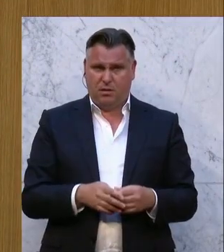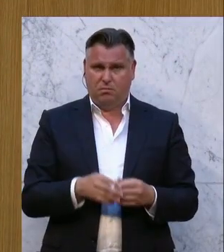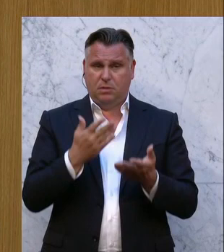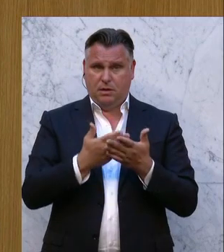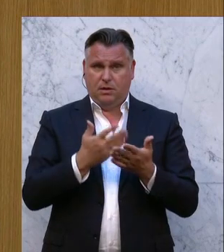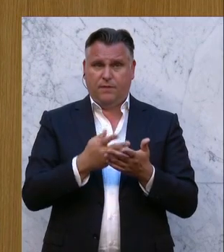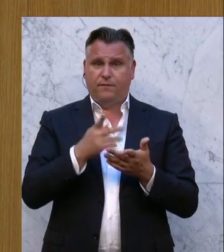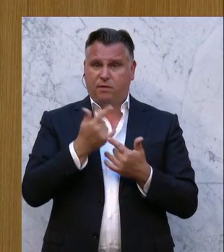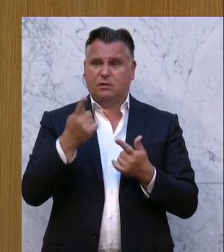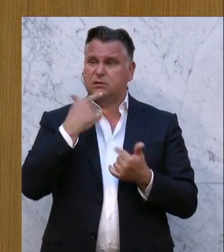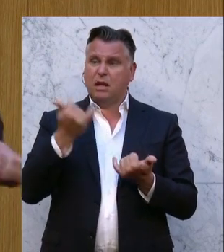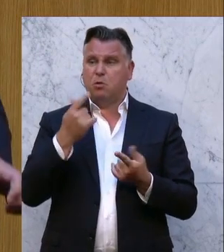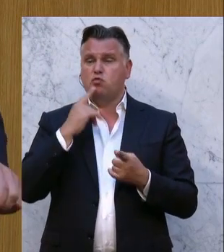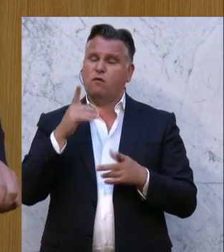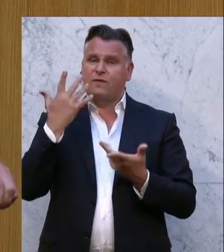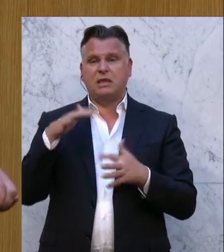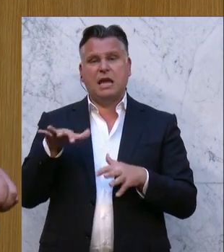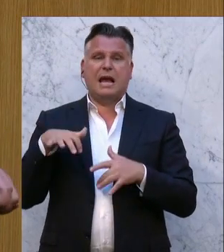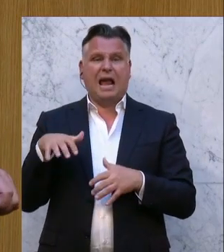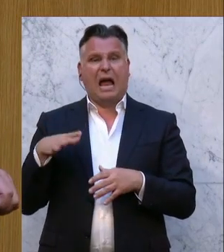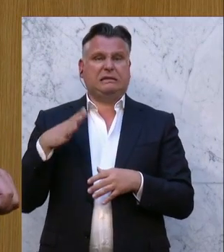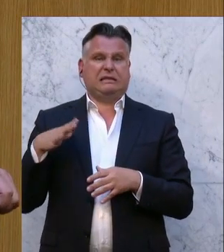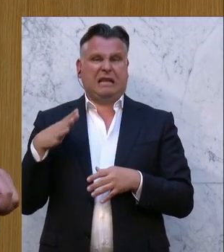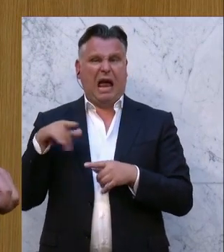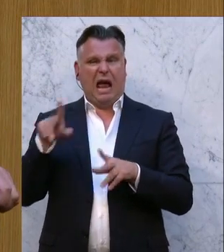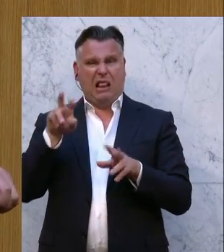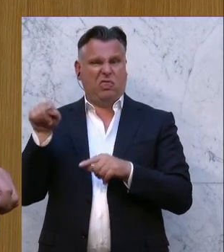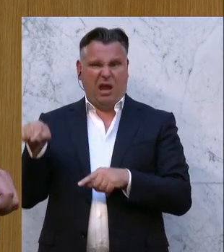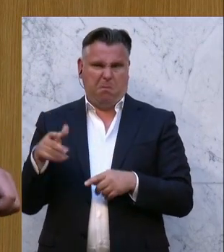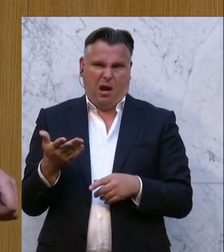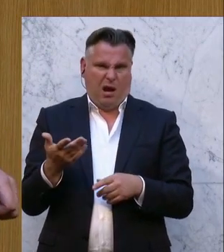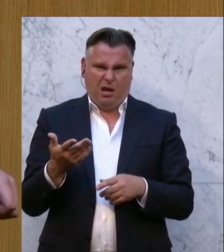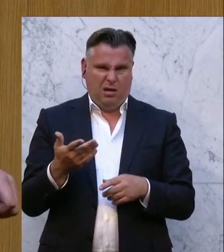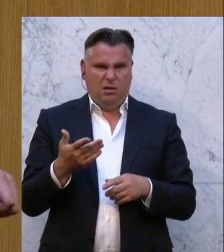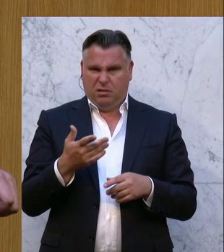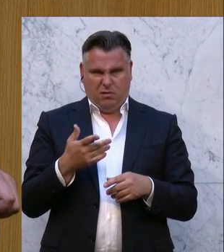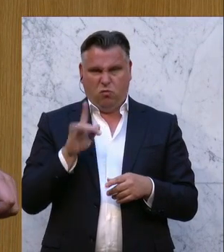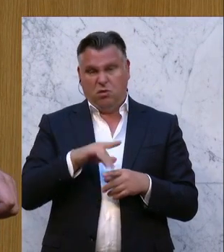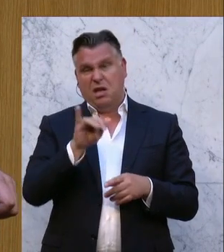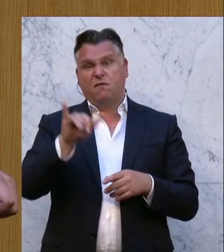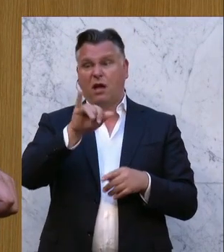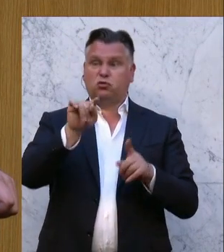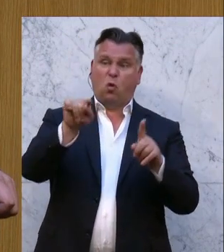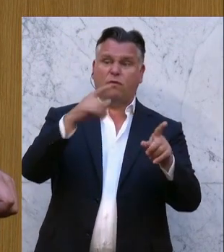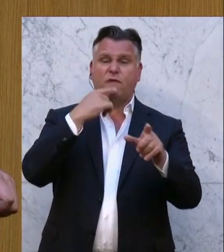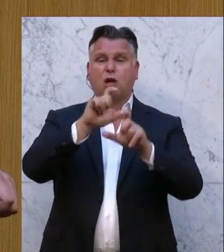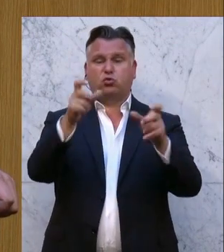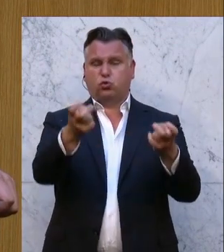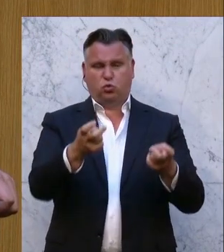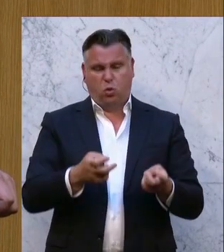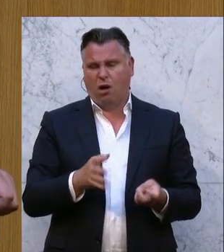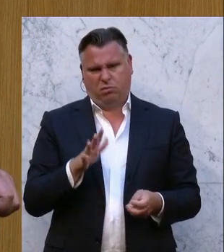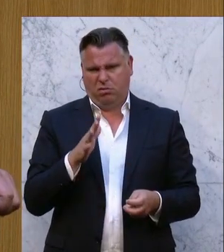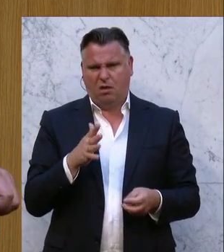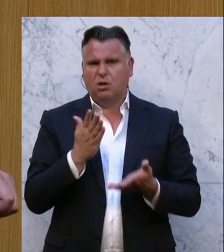der Geiz ist Geil-Mentalität und bei der Inflation jetzt mit dem Haltet den Dieb, dann werden vielleicht da oder dort die einen oder